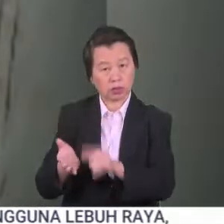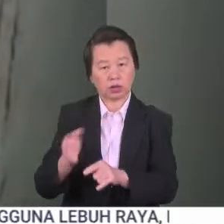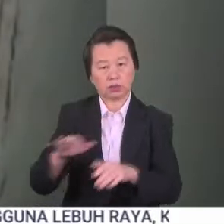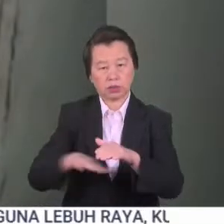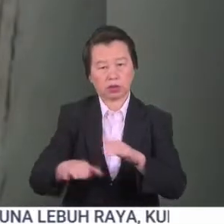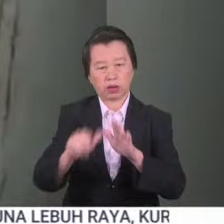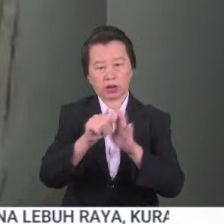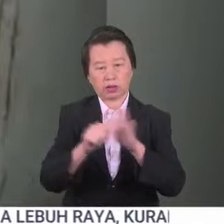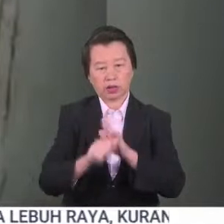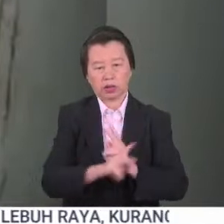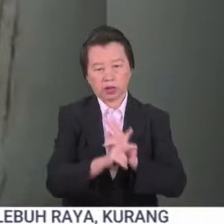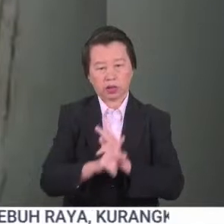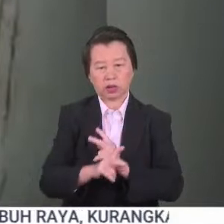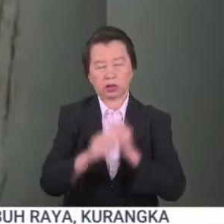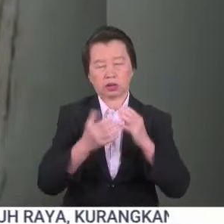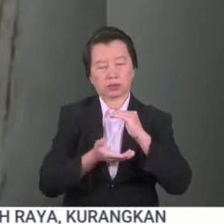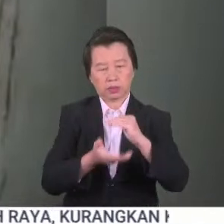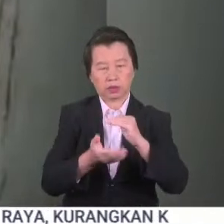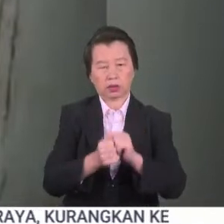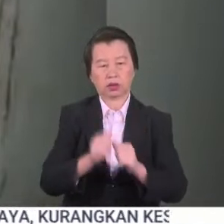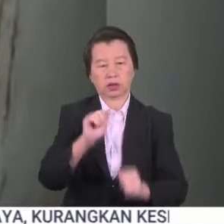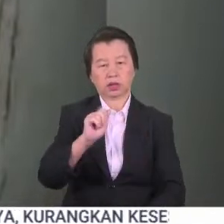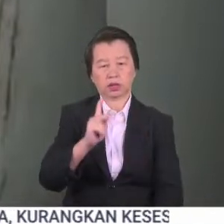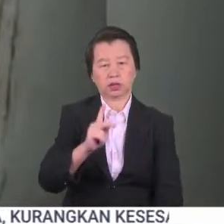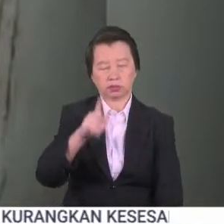bawah akta kawalan bekalan AKB